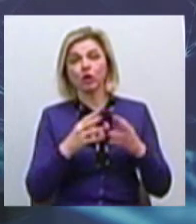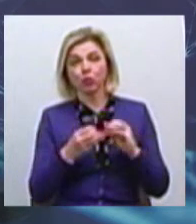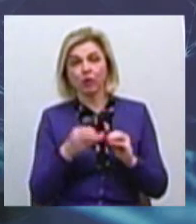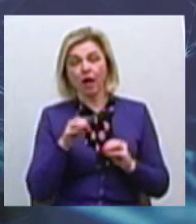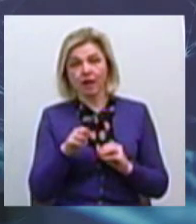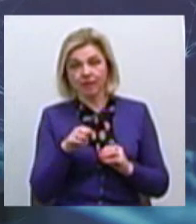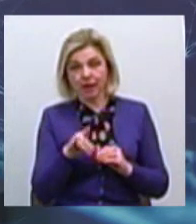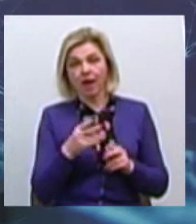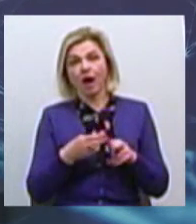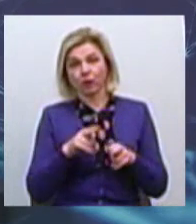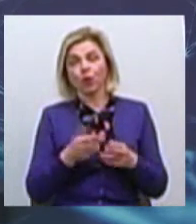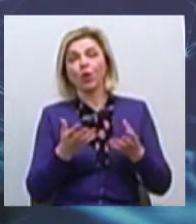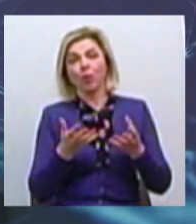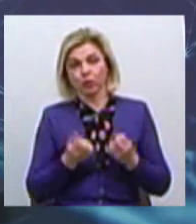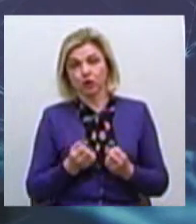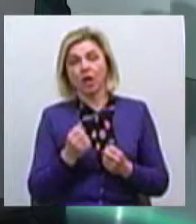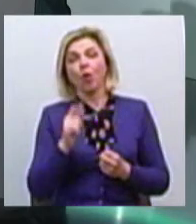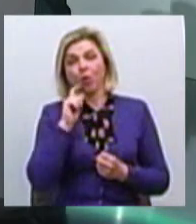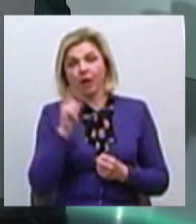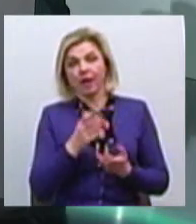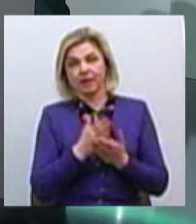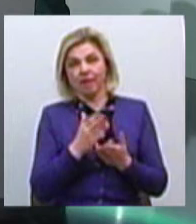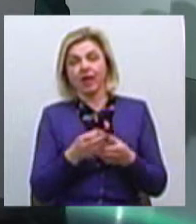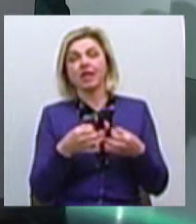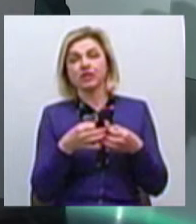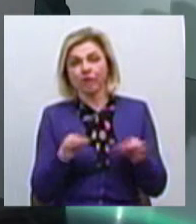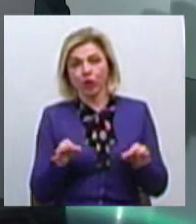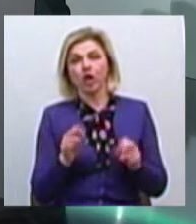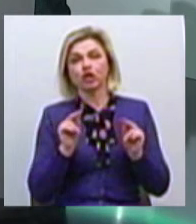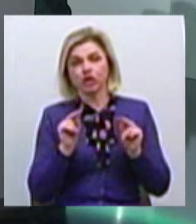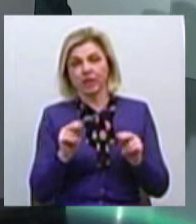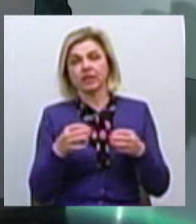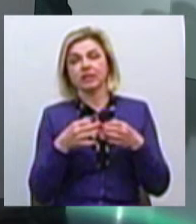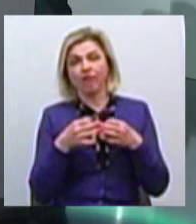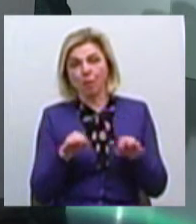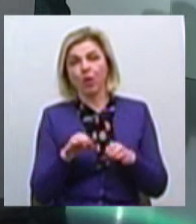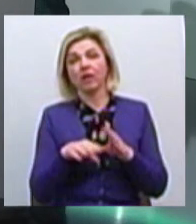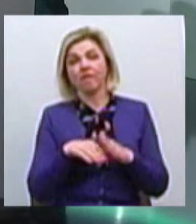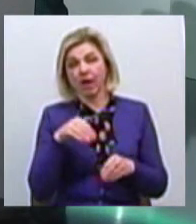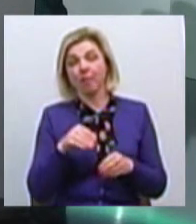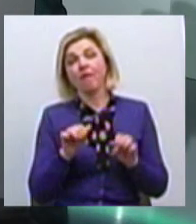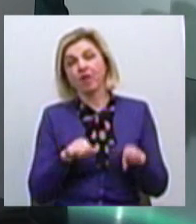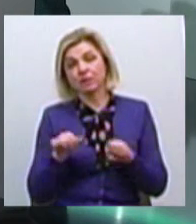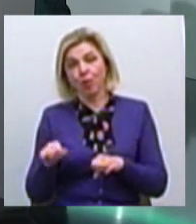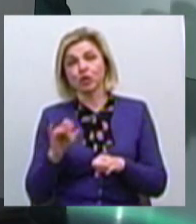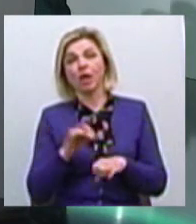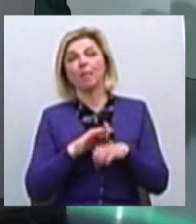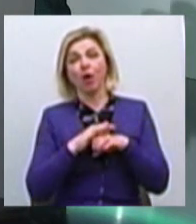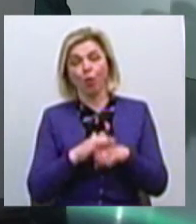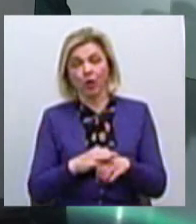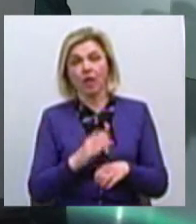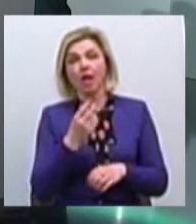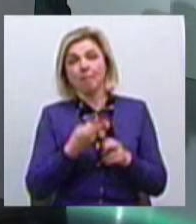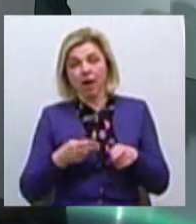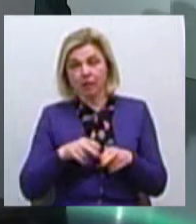Україна є демократичною країною, в якій чесні і свободні вибори можливі і проходять. І іменно тому, несмотря